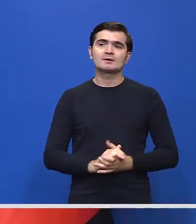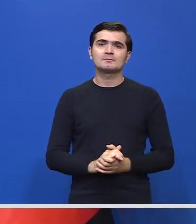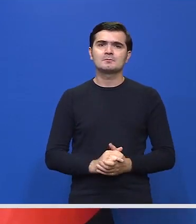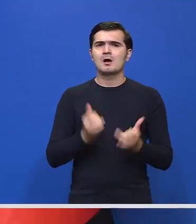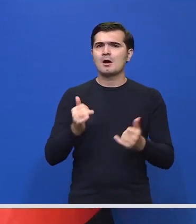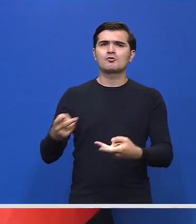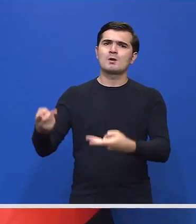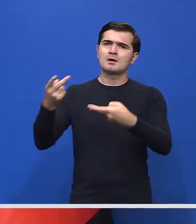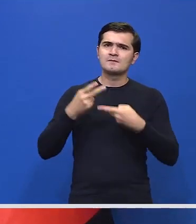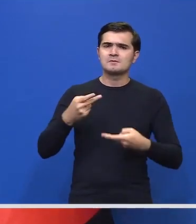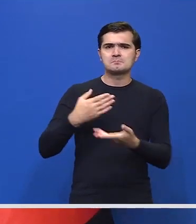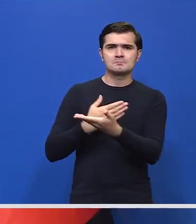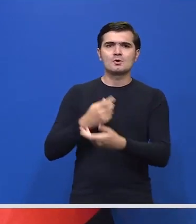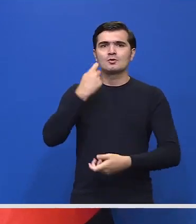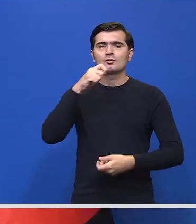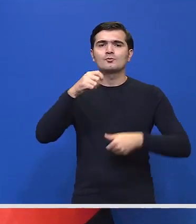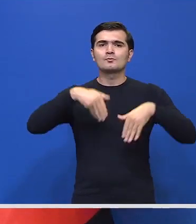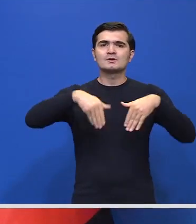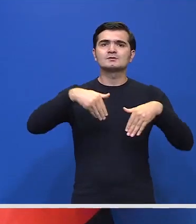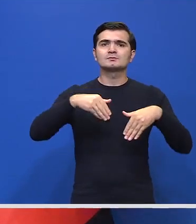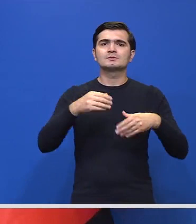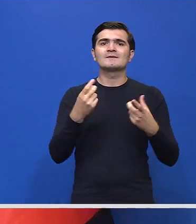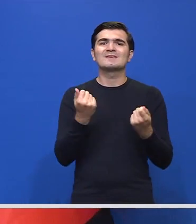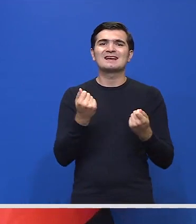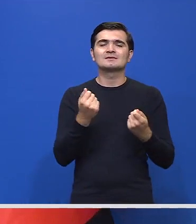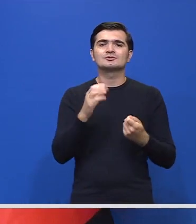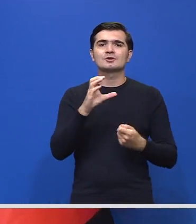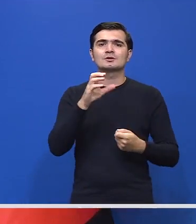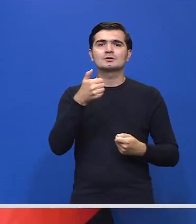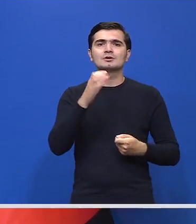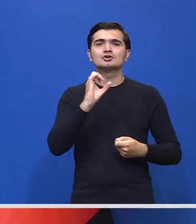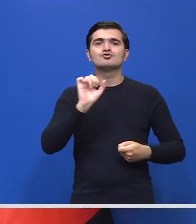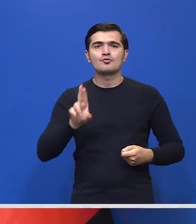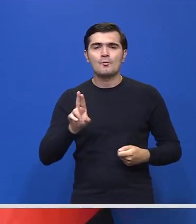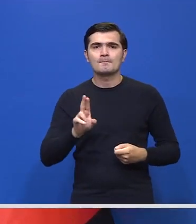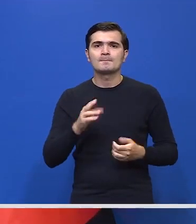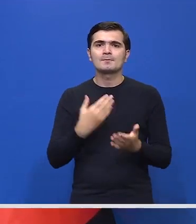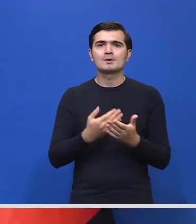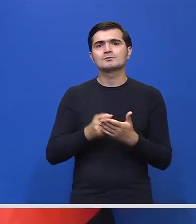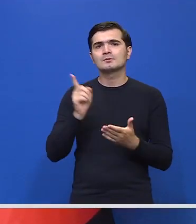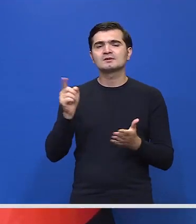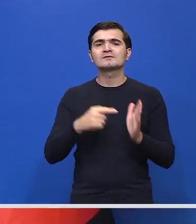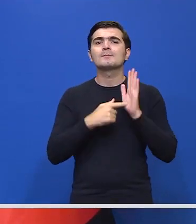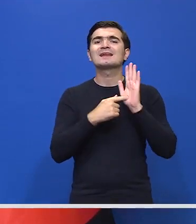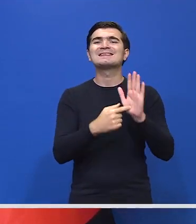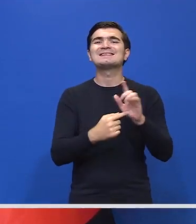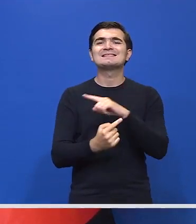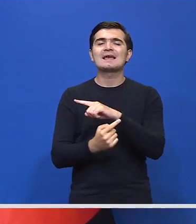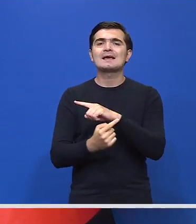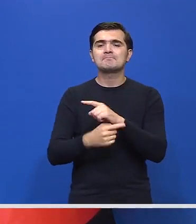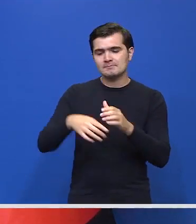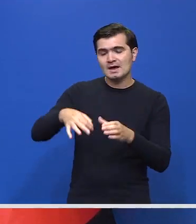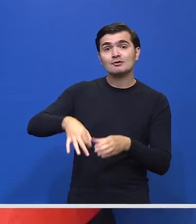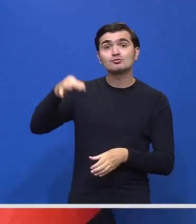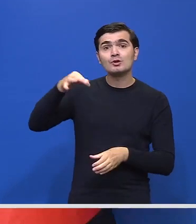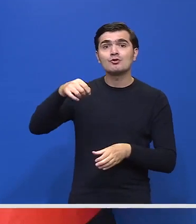îl invit alături de mine pe domnul Ministru de Finanțe, domnul Adrian Câciu, pentru a vă prezenta rezultatul